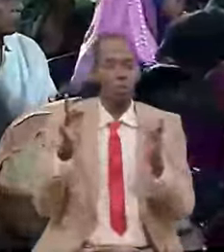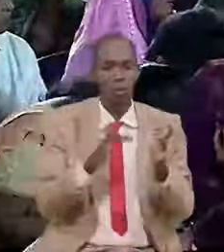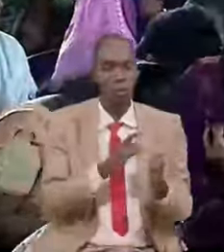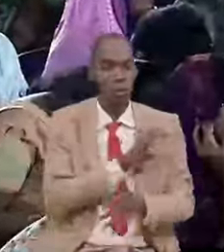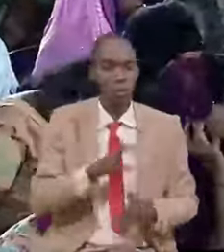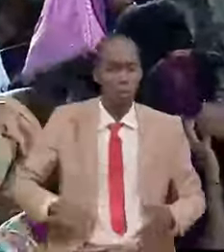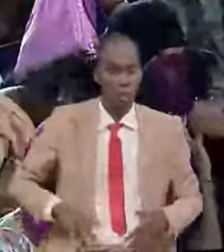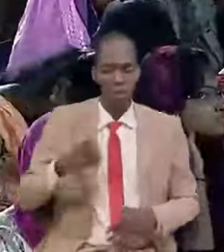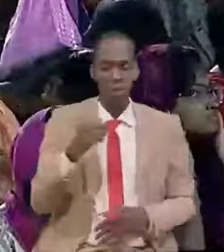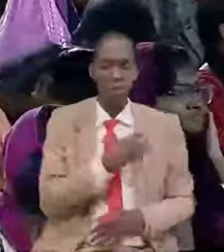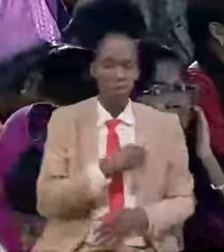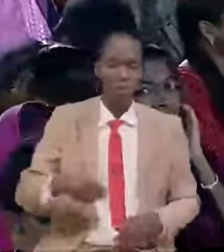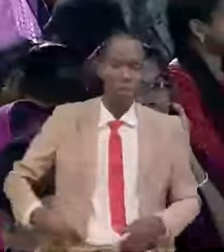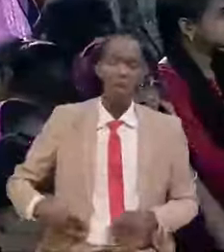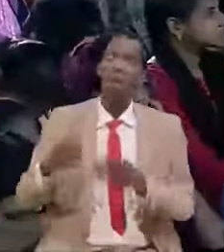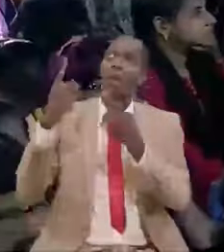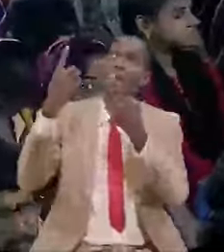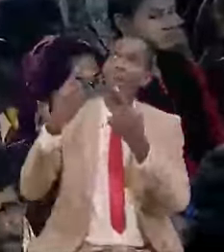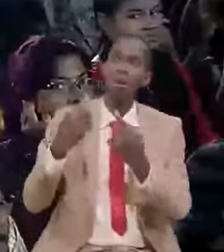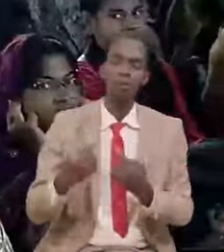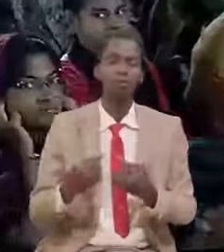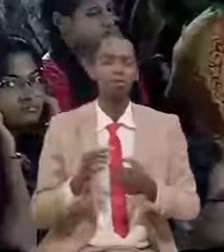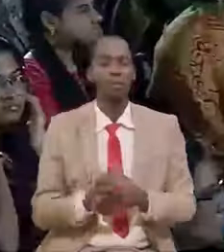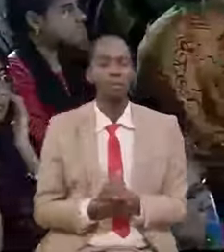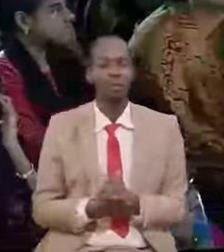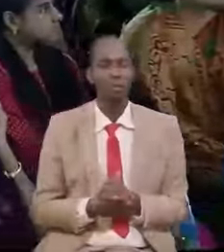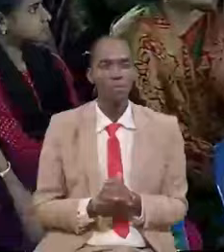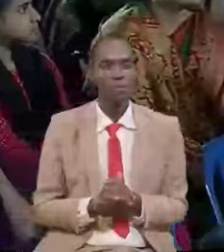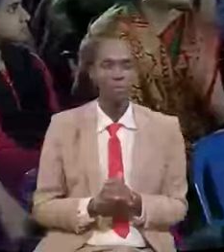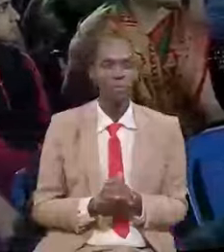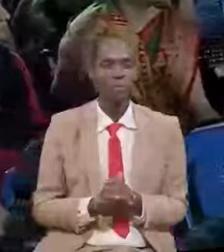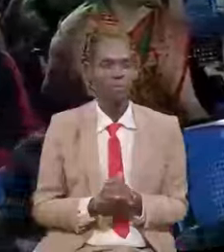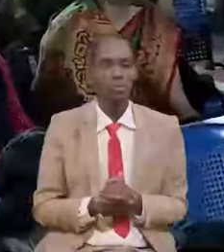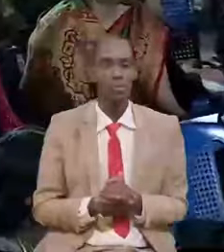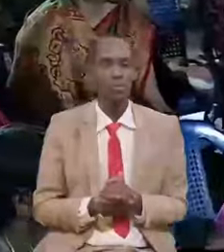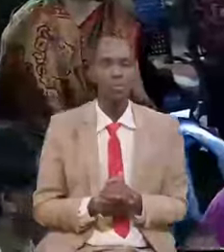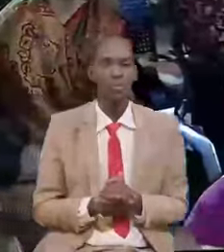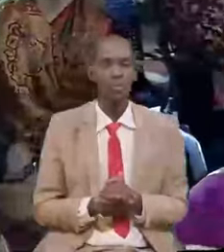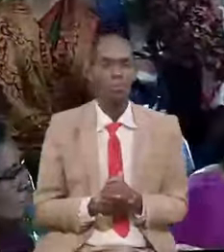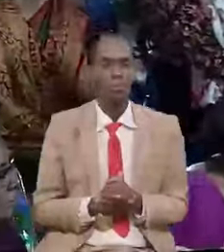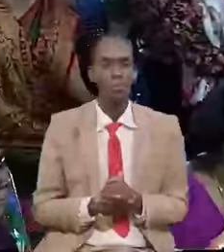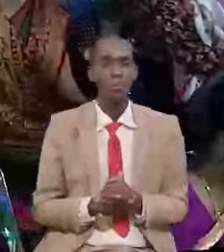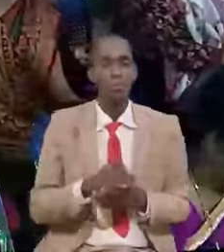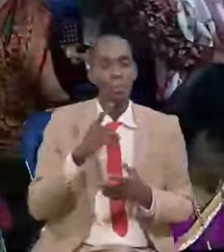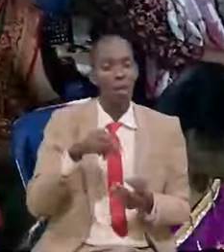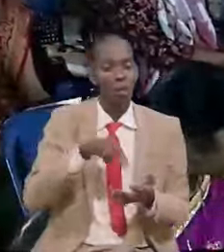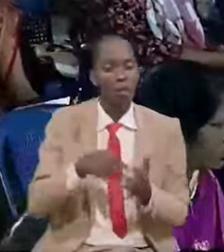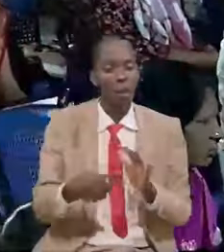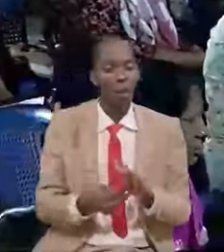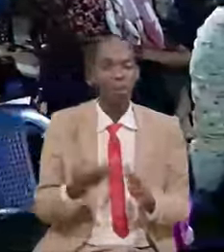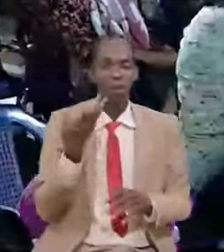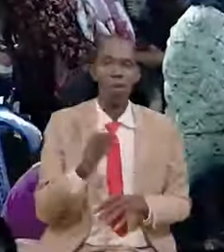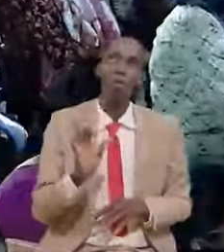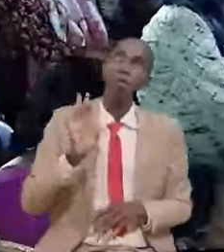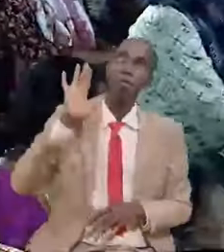C'est lui qui a déterminé le but de son fils, le Messie, qui venait. Le but de sa